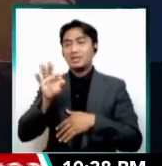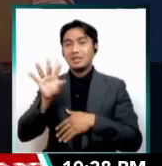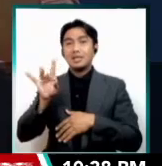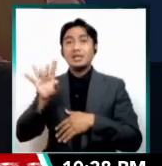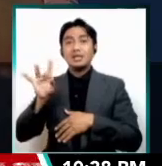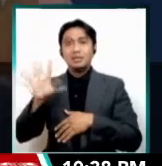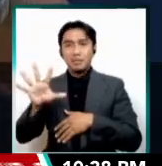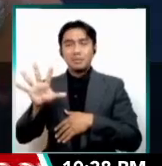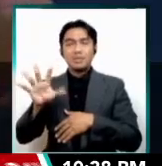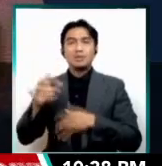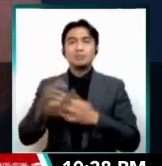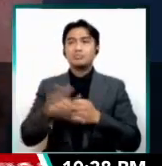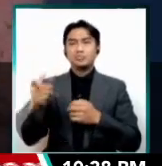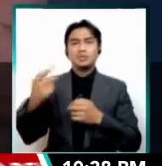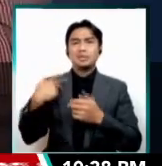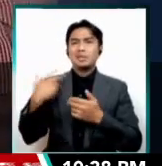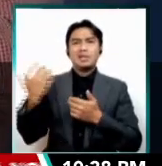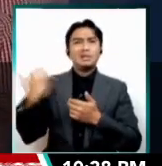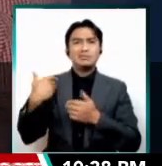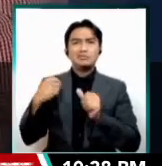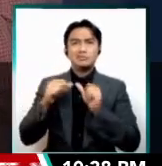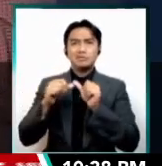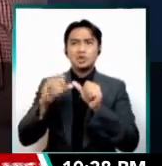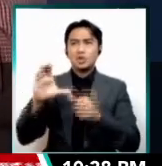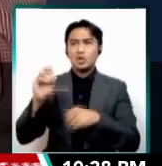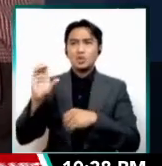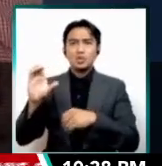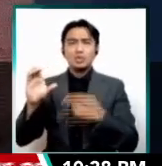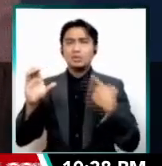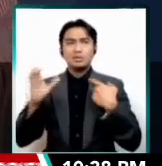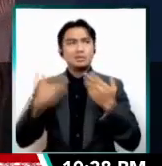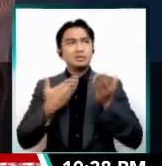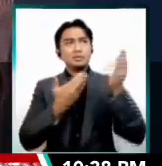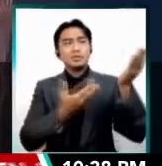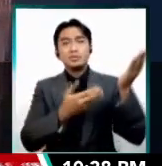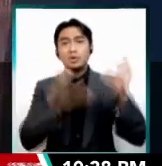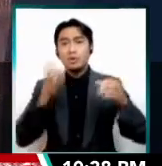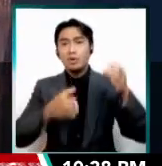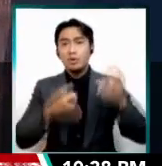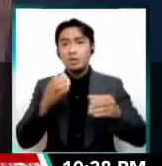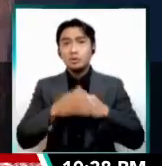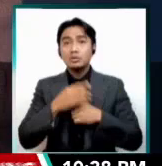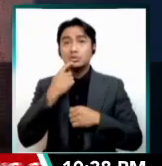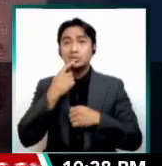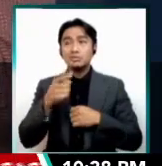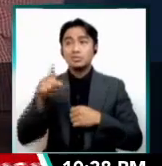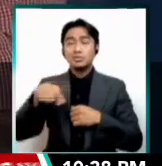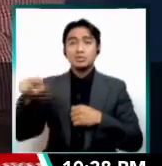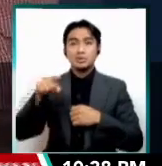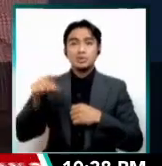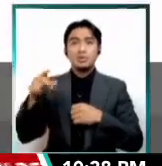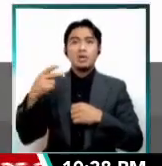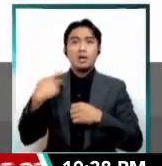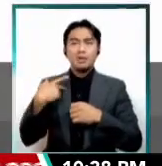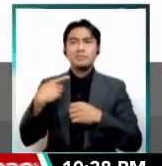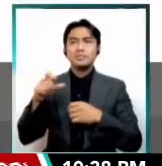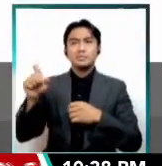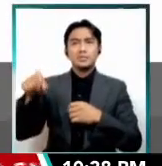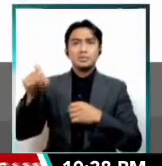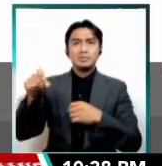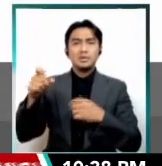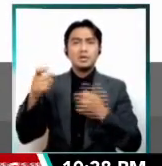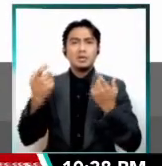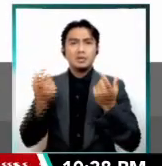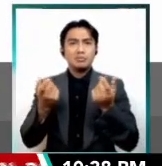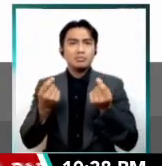pero hindi na ito inapila pa ni Marcos sa Korte Suprema. Para sa mga petitioner, may tuturing na moral